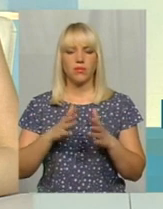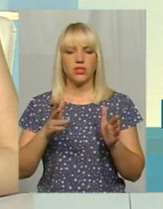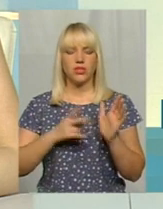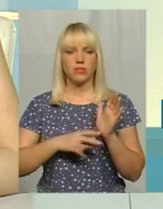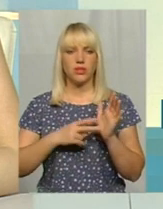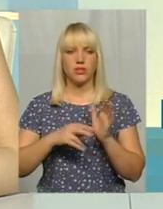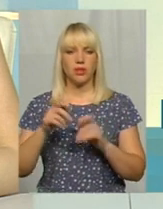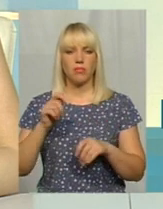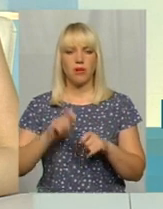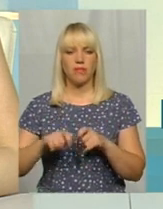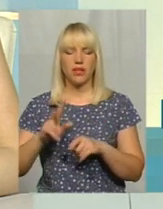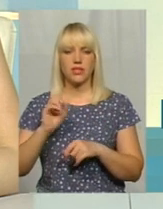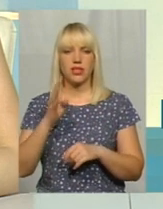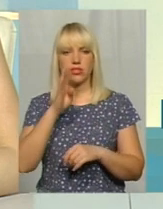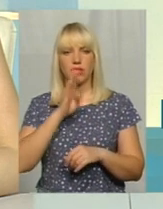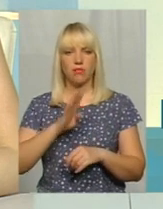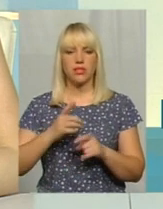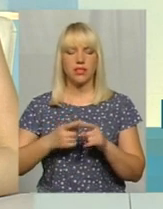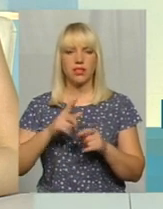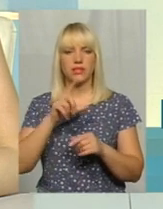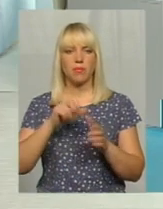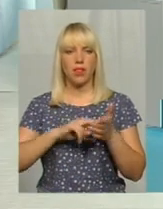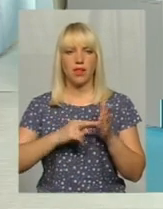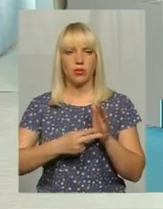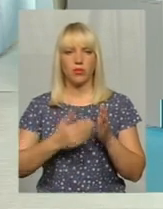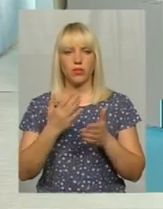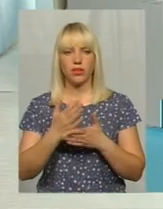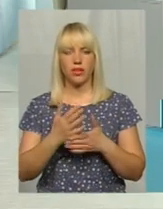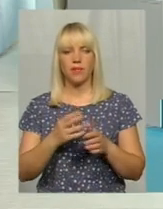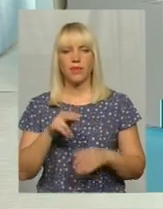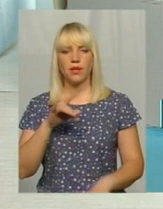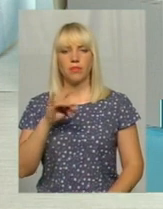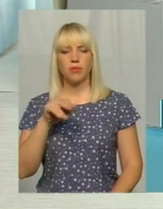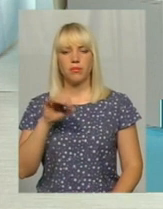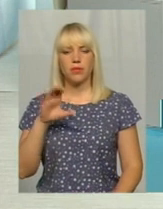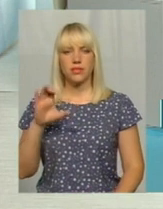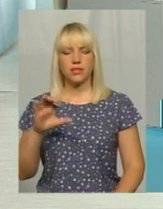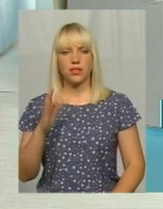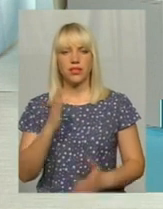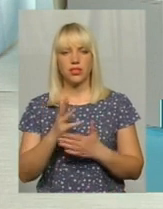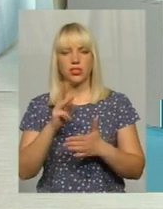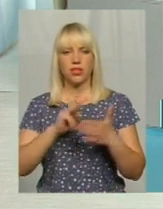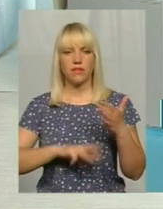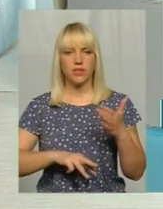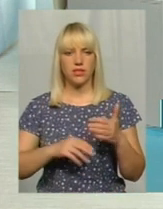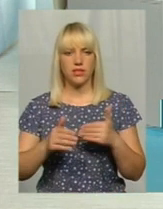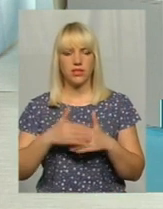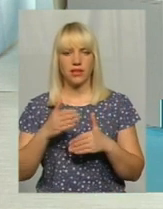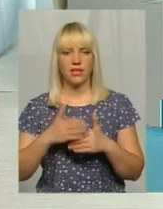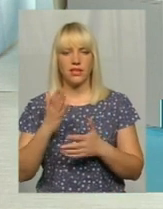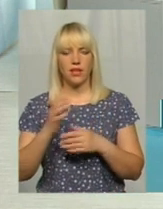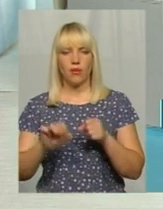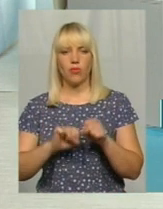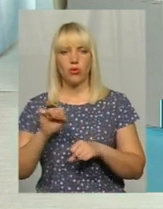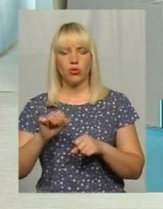перевірок за 4 місяці. Це планових проведено. Є, звичайно, приписи, є штрафні санкції, є порушення. Але я